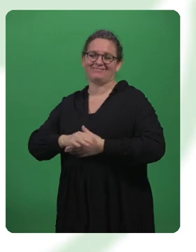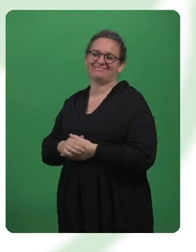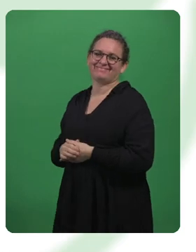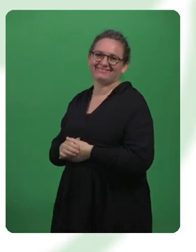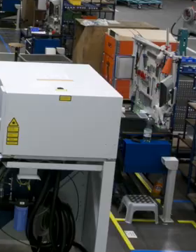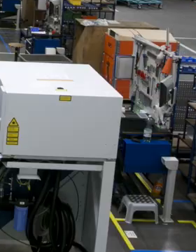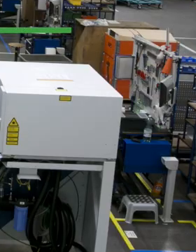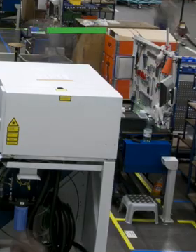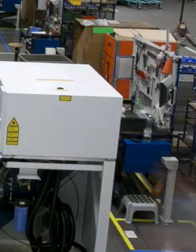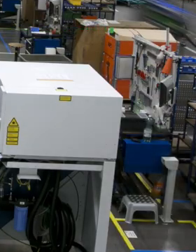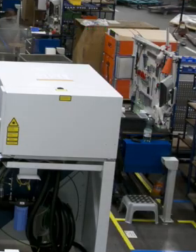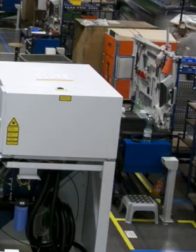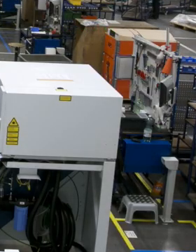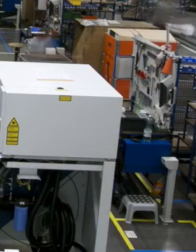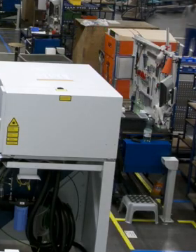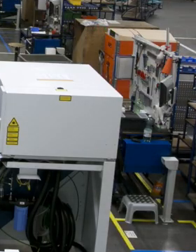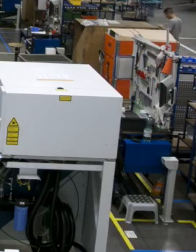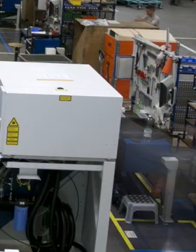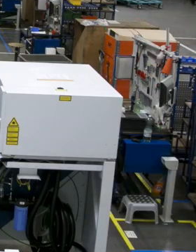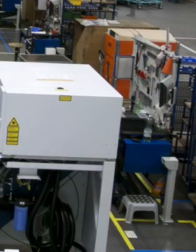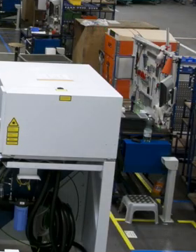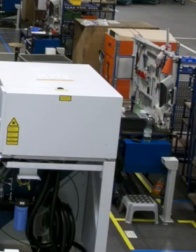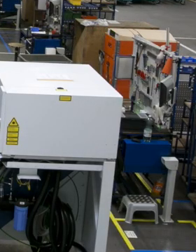eine wirtschaftliche Kraft.